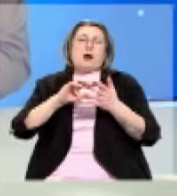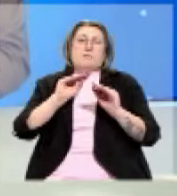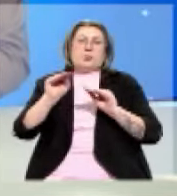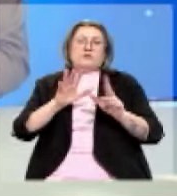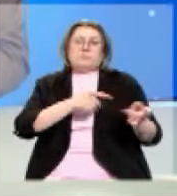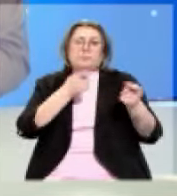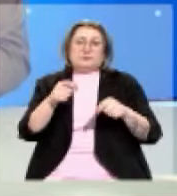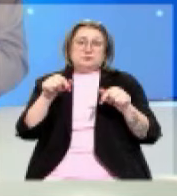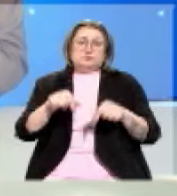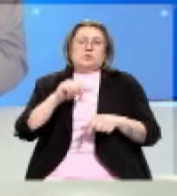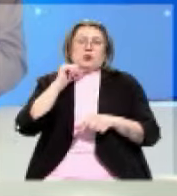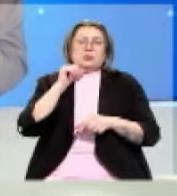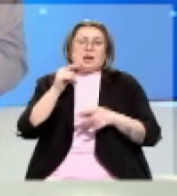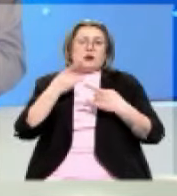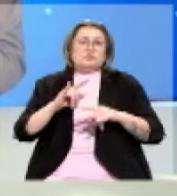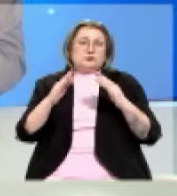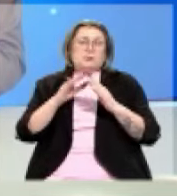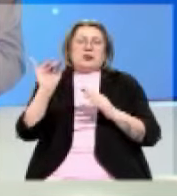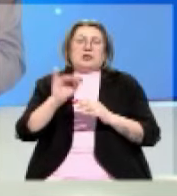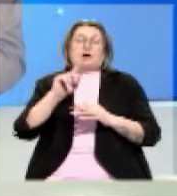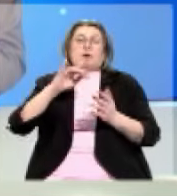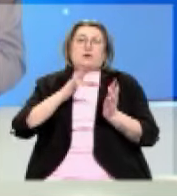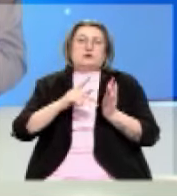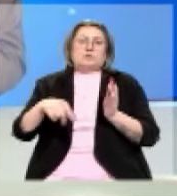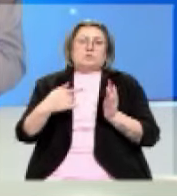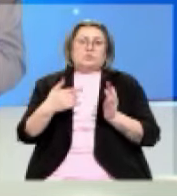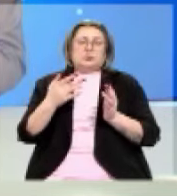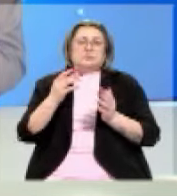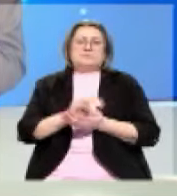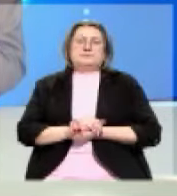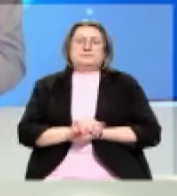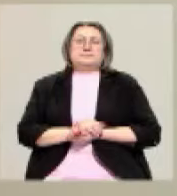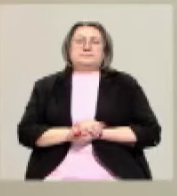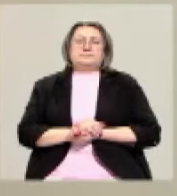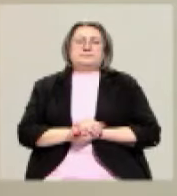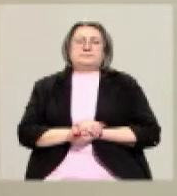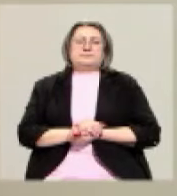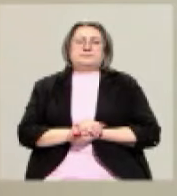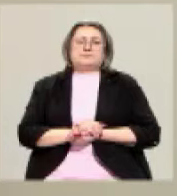дәрігерлер нәтижесінде ретинопатиямен ауыратын науқастарға ота жасай алады.